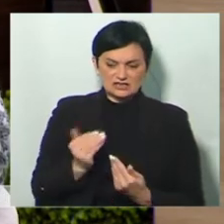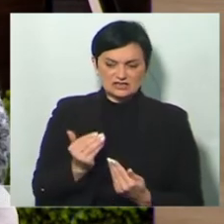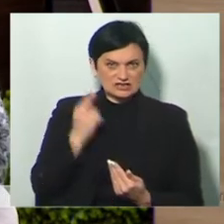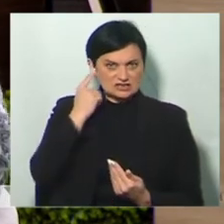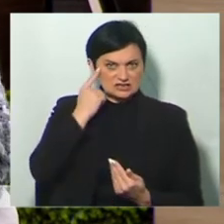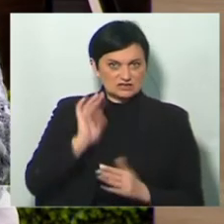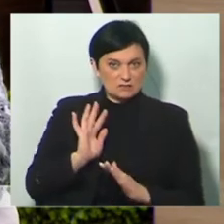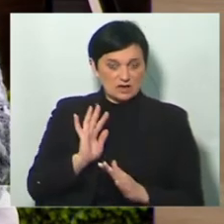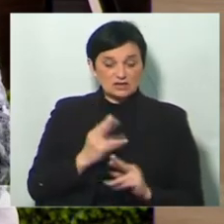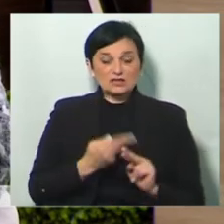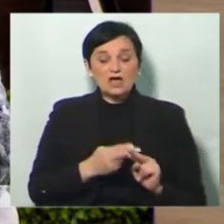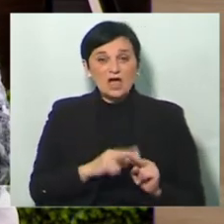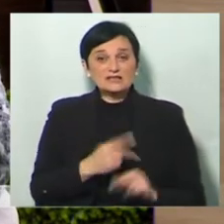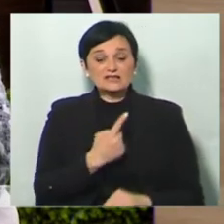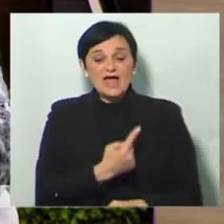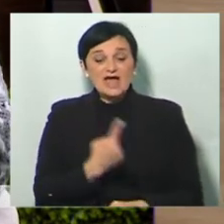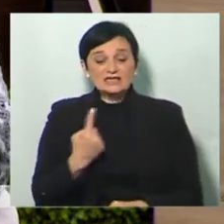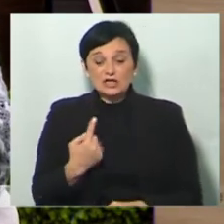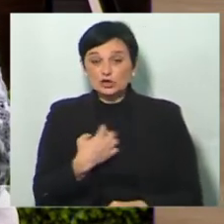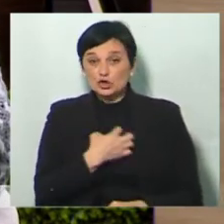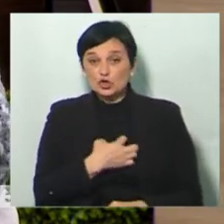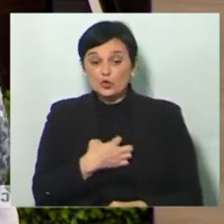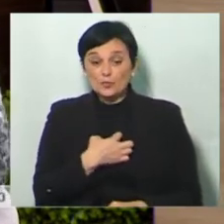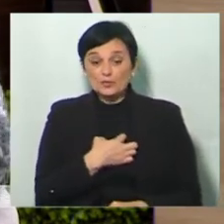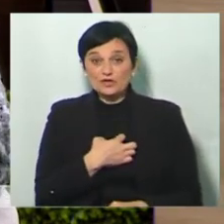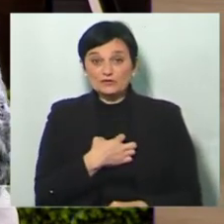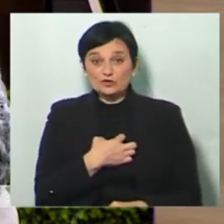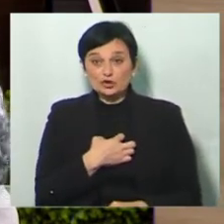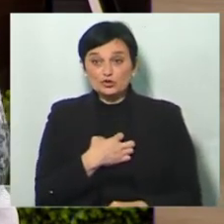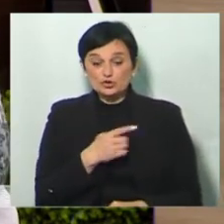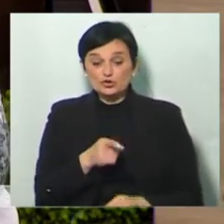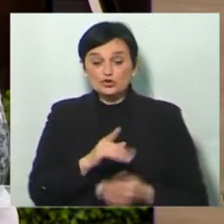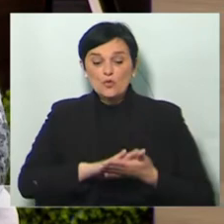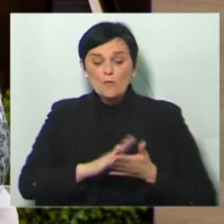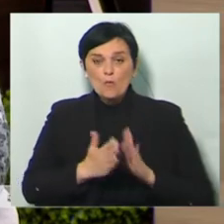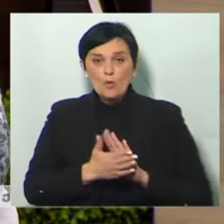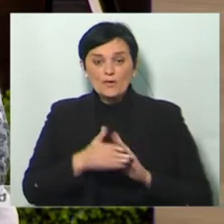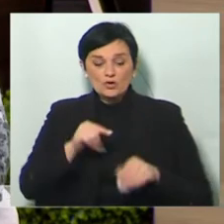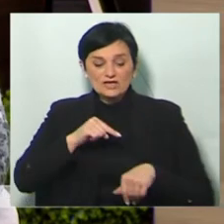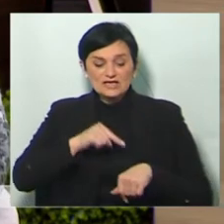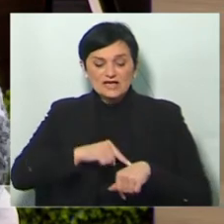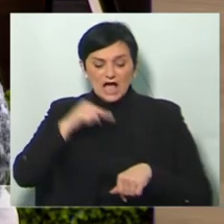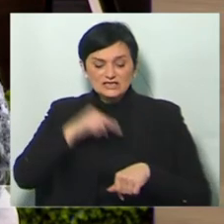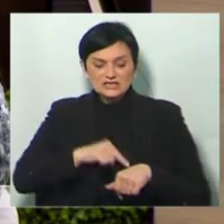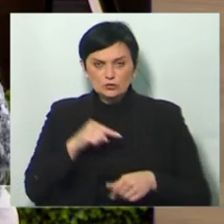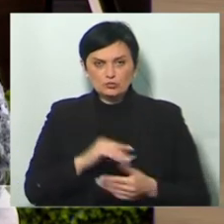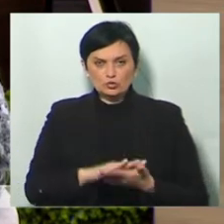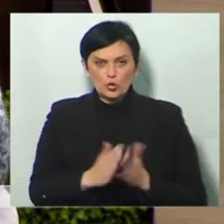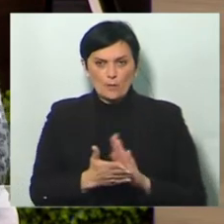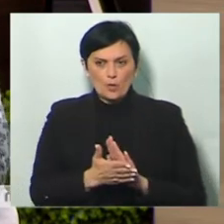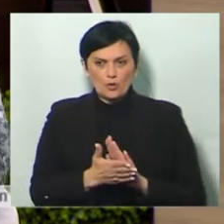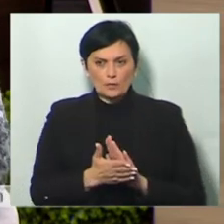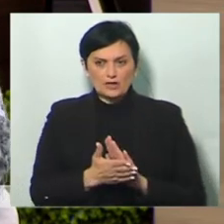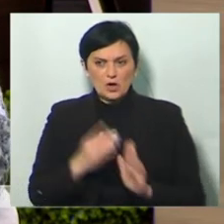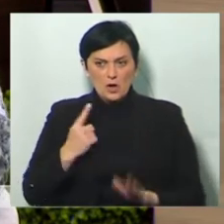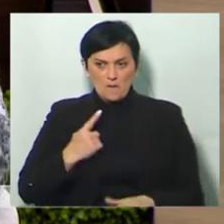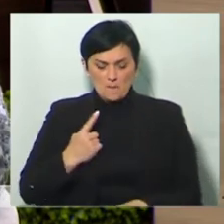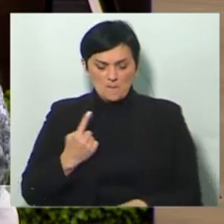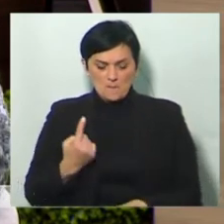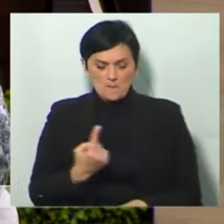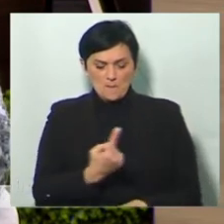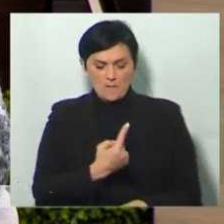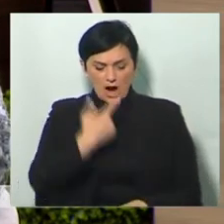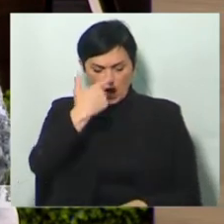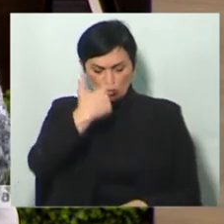არის ერთ-ერთი მნიშვნელოვანი მომენტი ამ მდგომარეობის, განცდითი მდგომარეობის, მარტოობის,